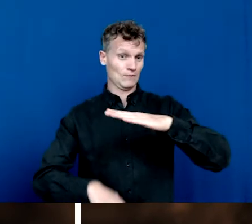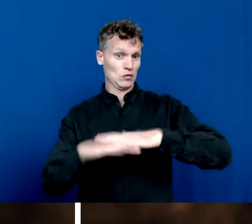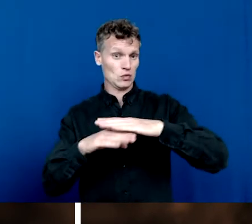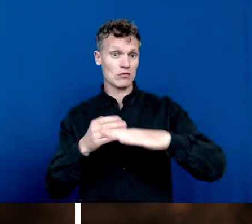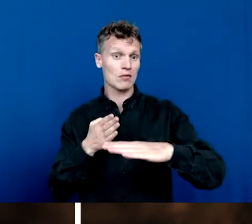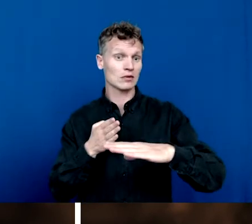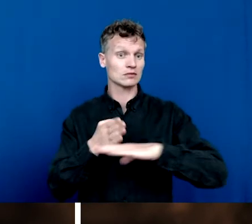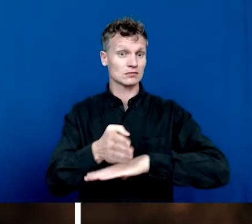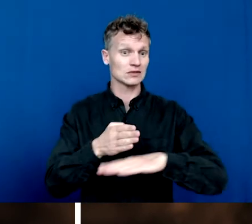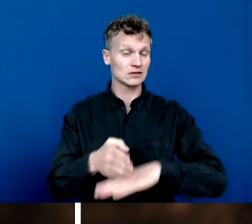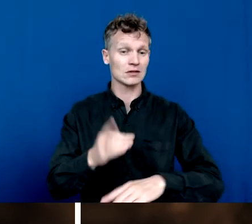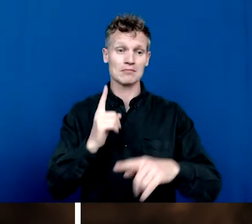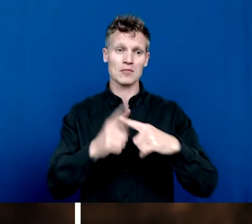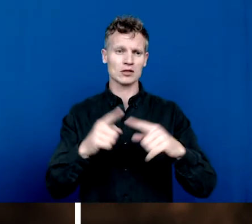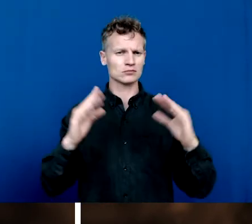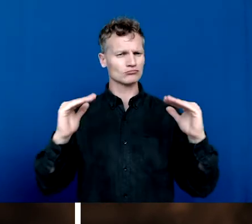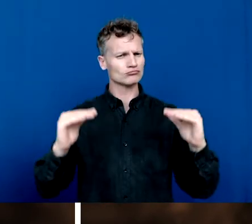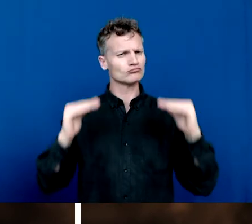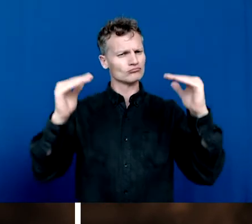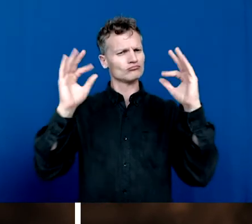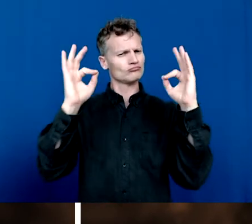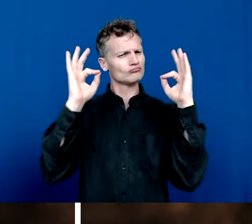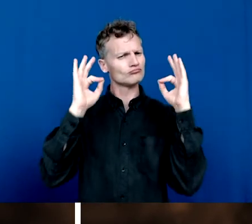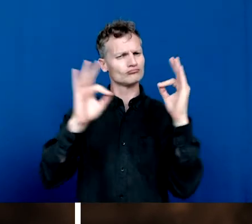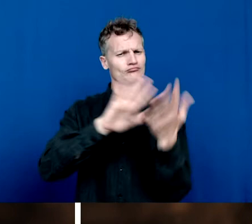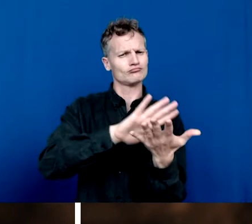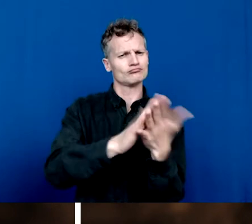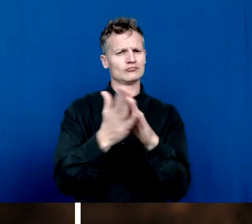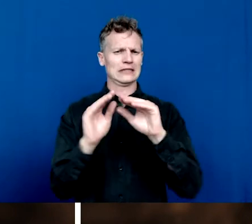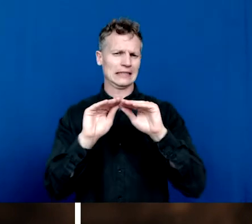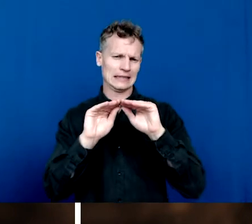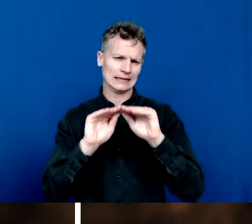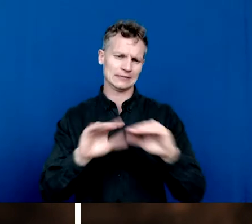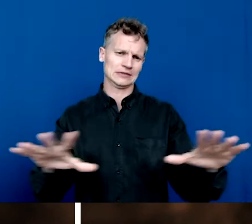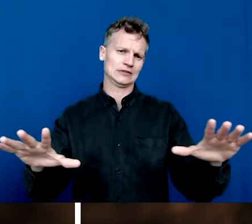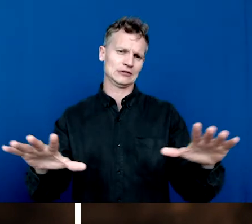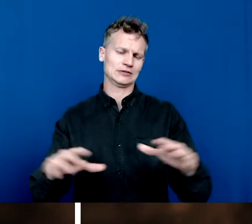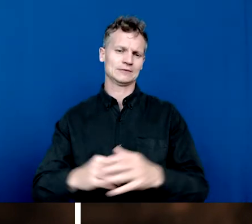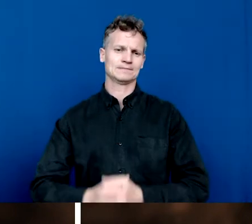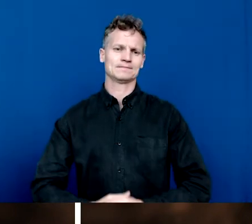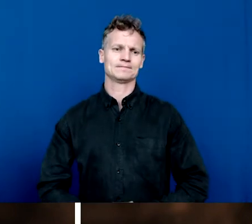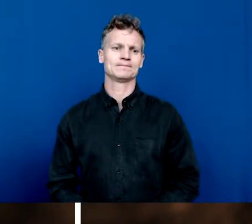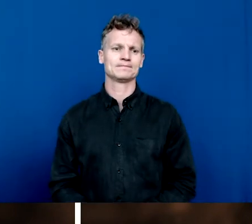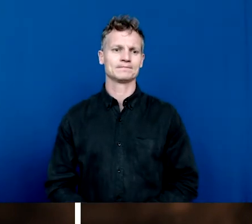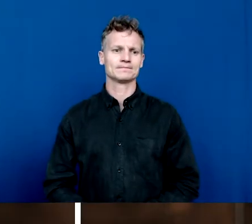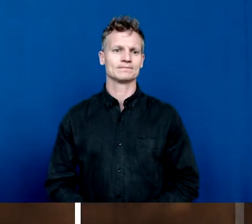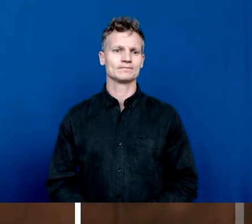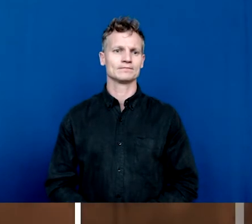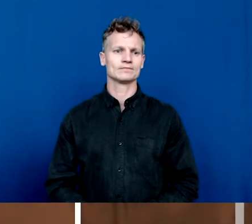une accessibilité totale et une mise en œuvre adéquate des politiques.